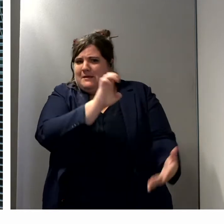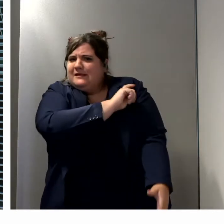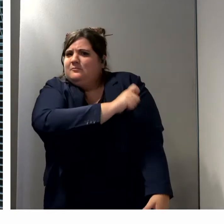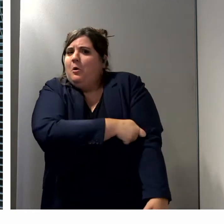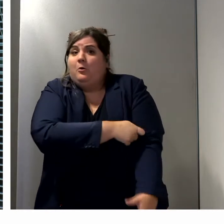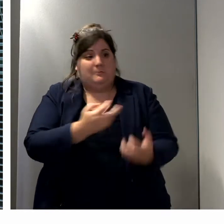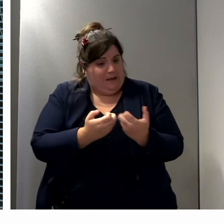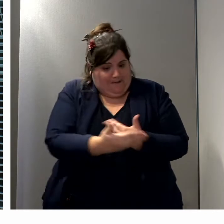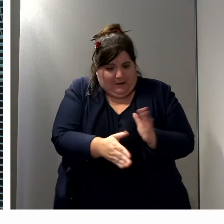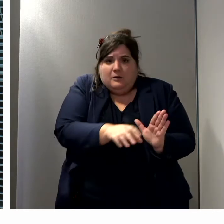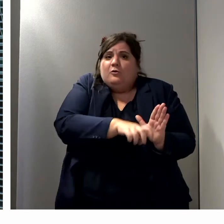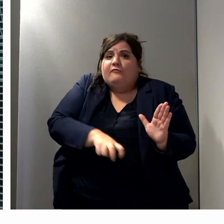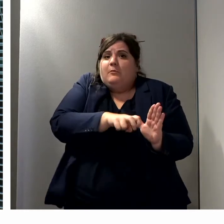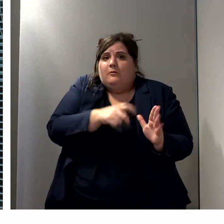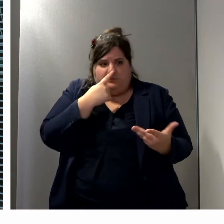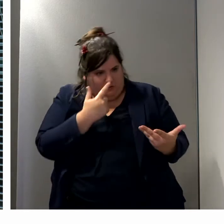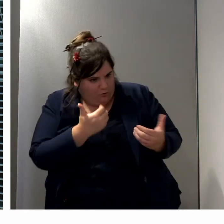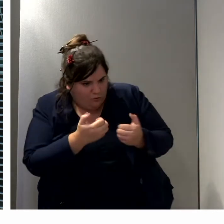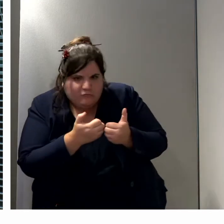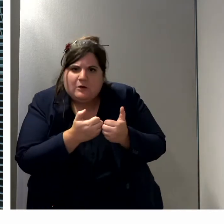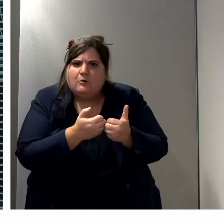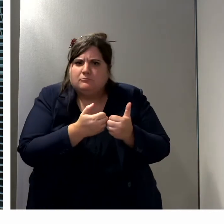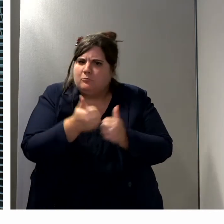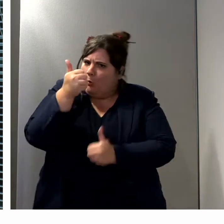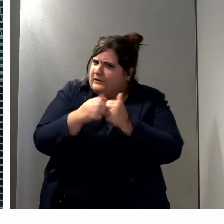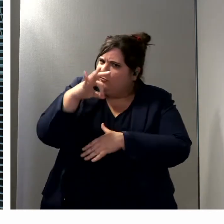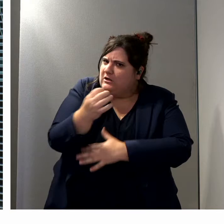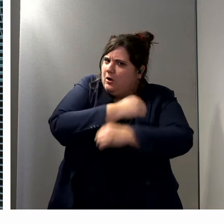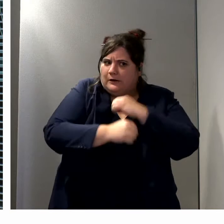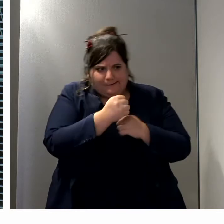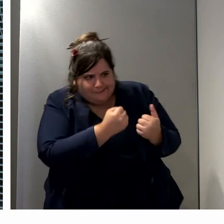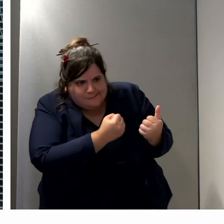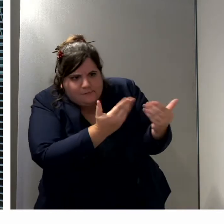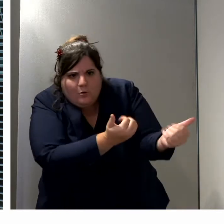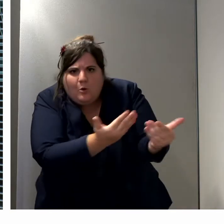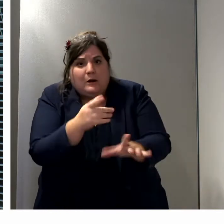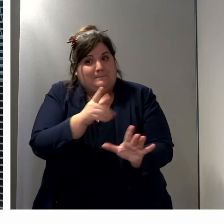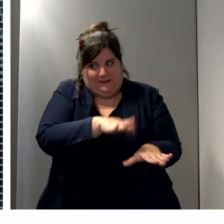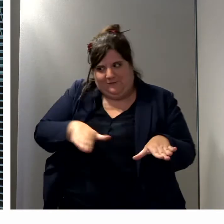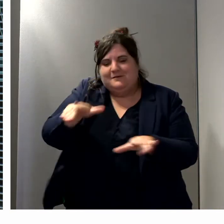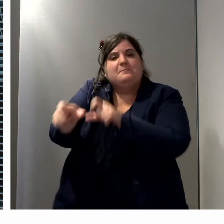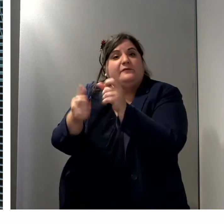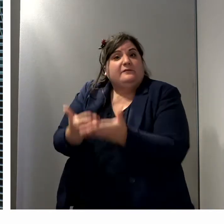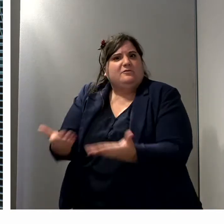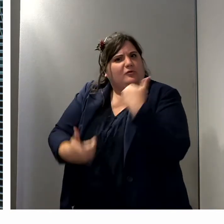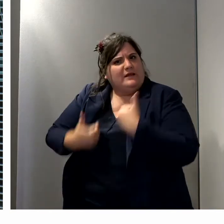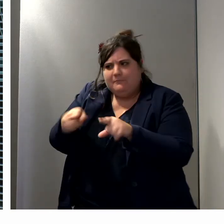l'idée était d'amener le jeu vidéo sous sa forme compétitive à des joueurs et à des joueuses en situation de handicap.